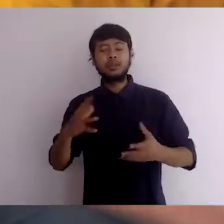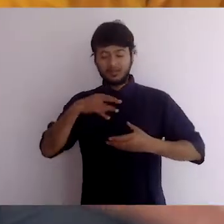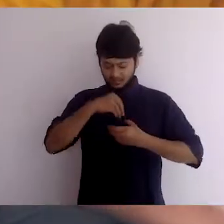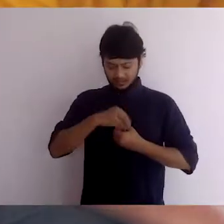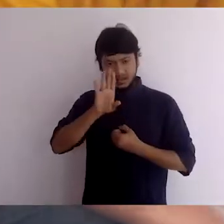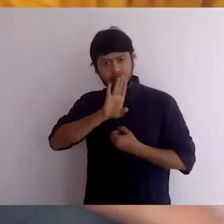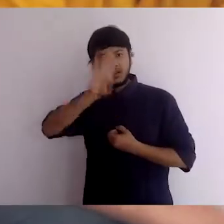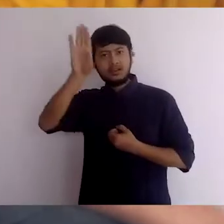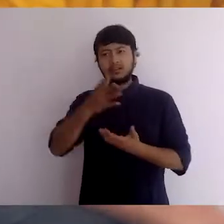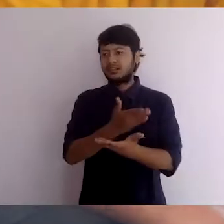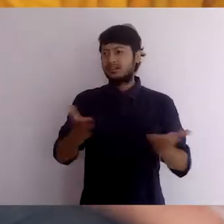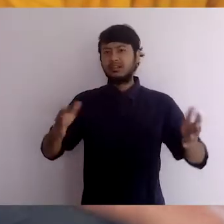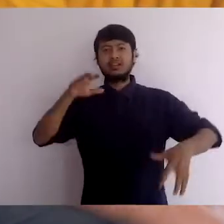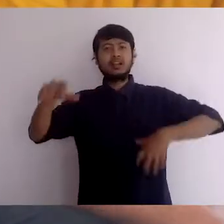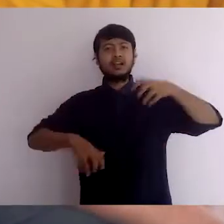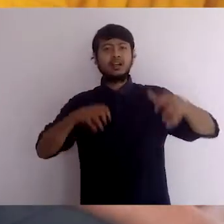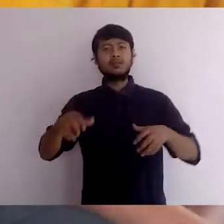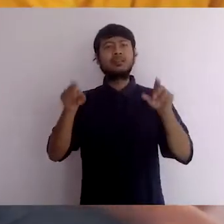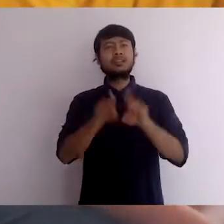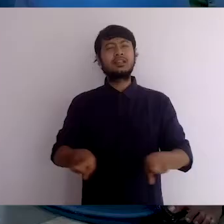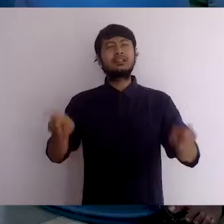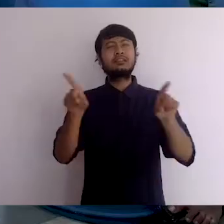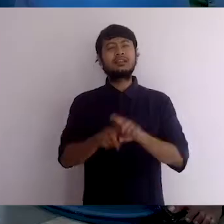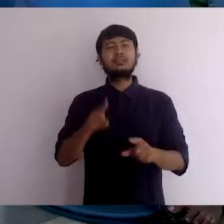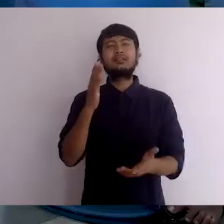यहाँ सब राजा रानी पर जीते जैसे जानवर।